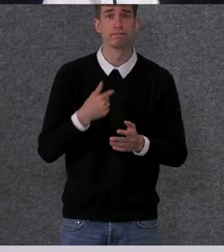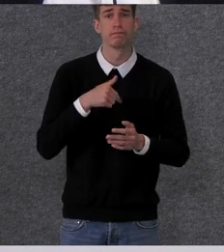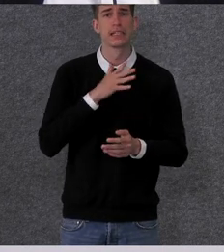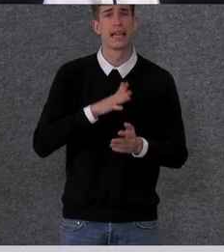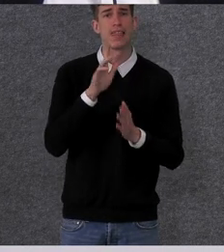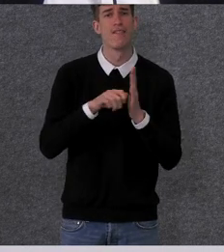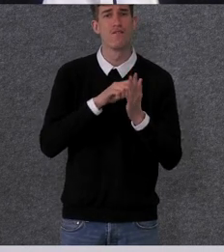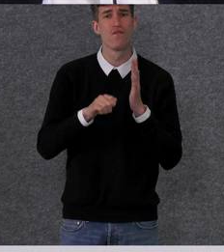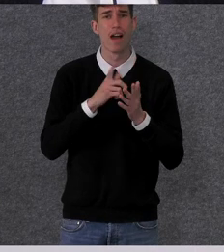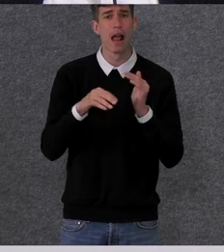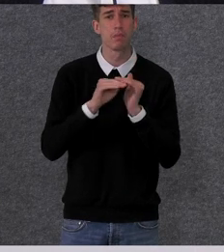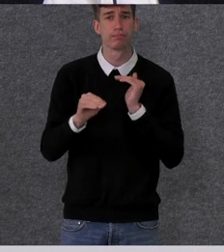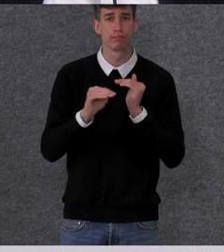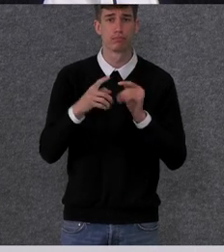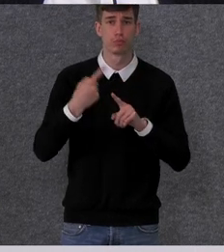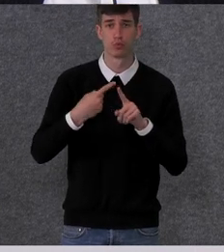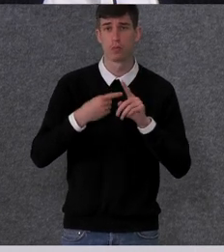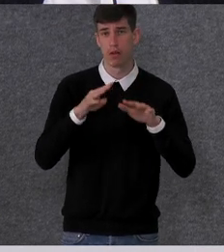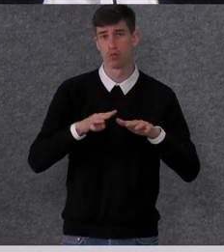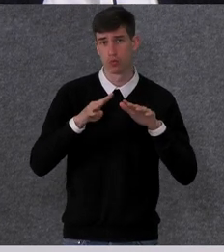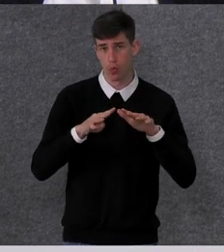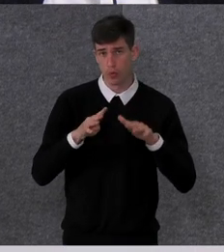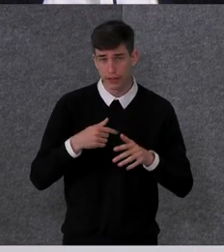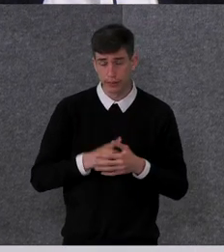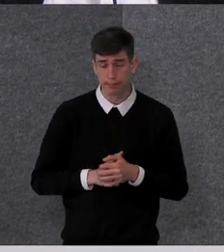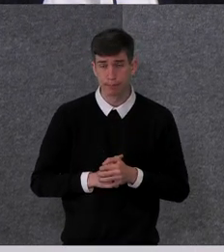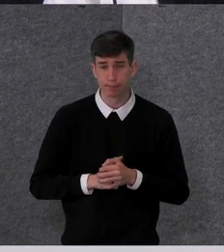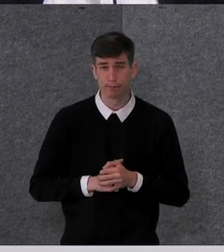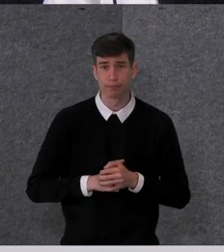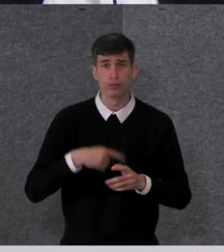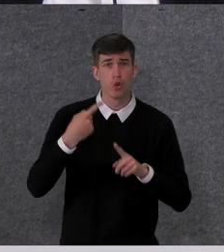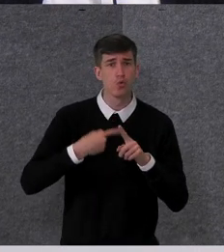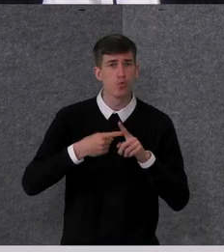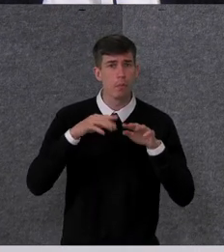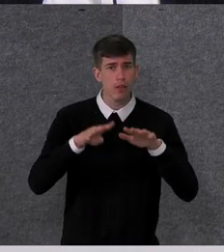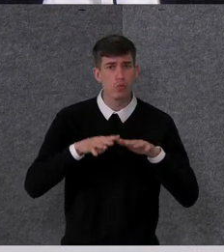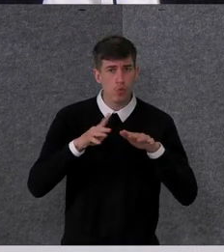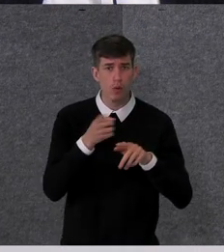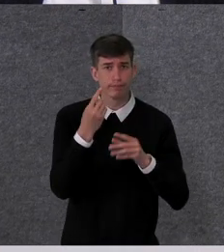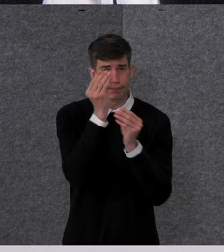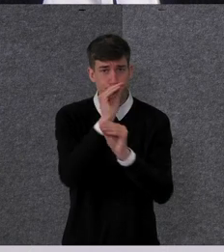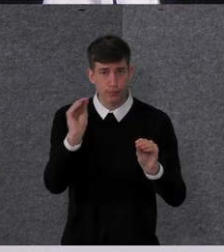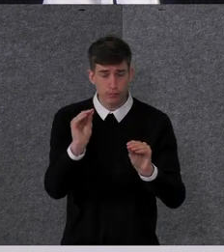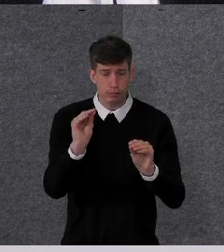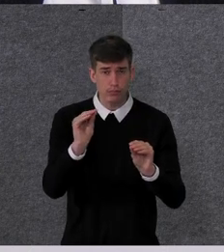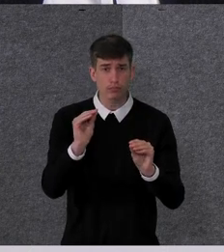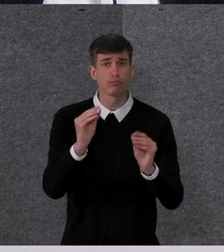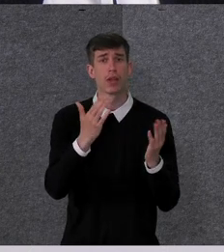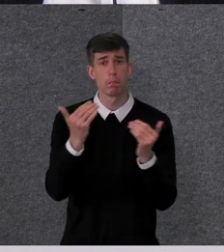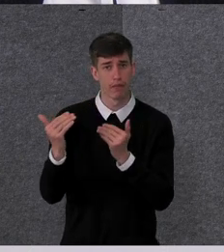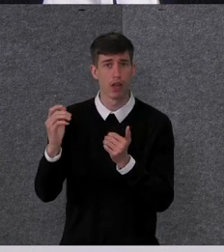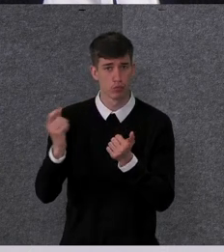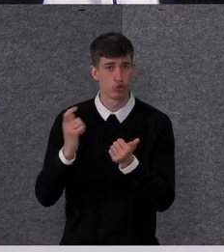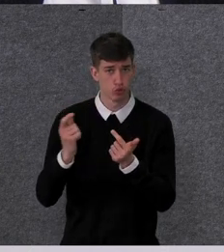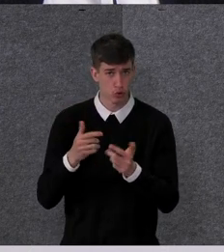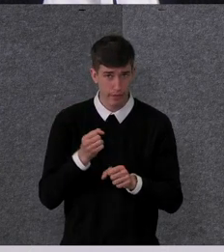des Platzes 19 einsteigen. Und für Platz 19, da liegen uns bereits Kandidaturen vor.